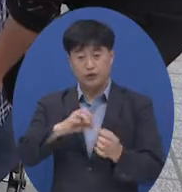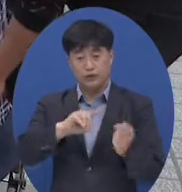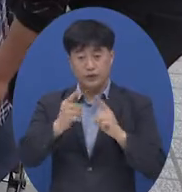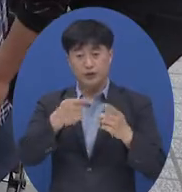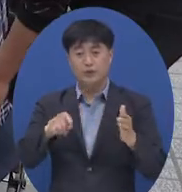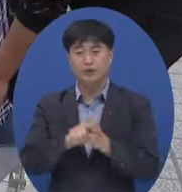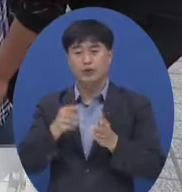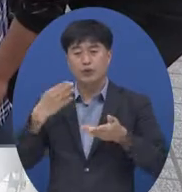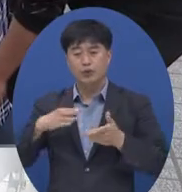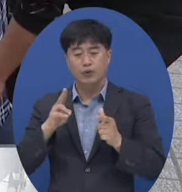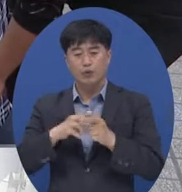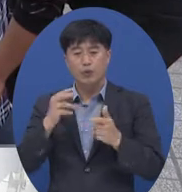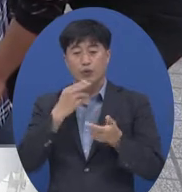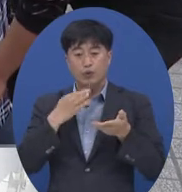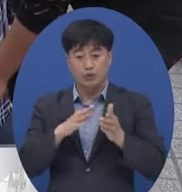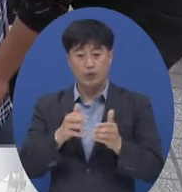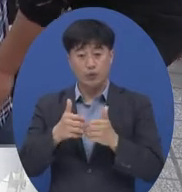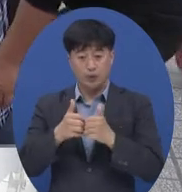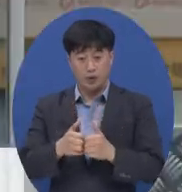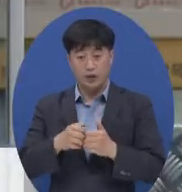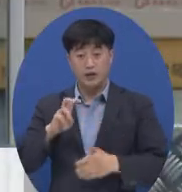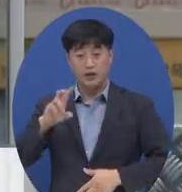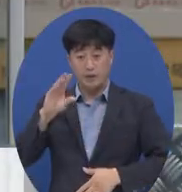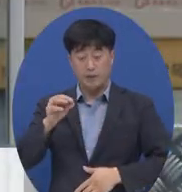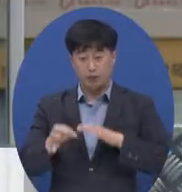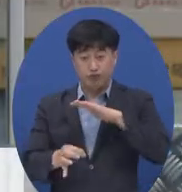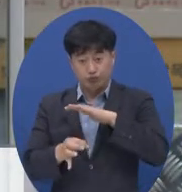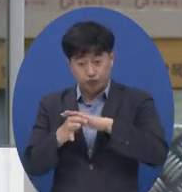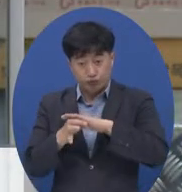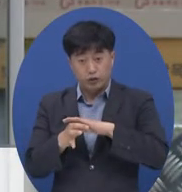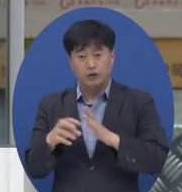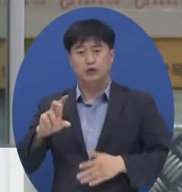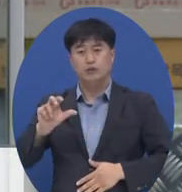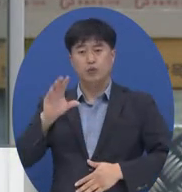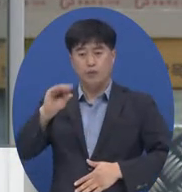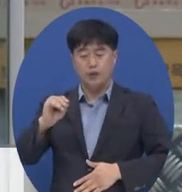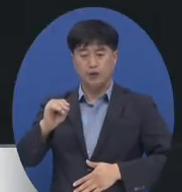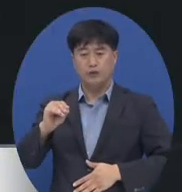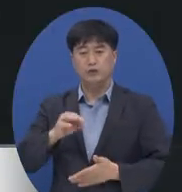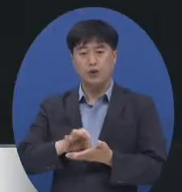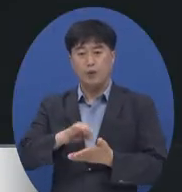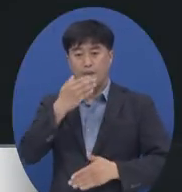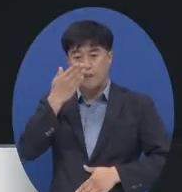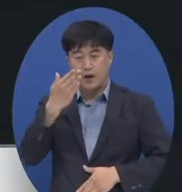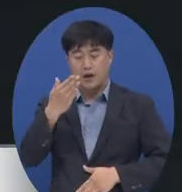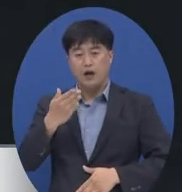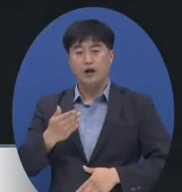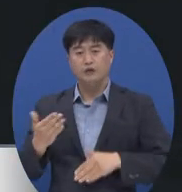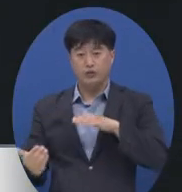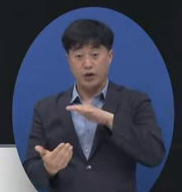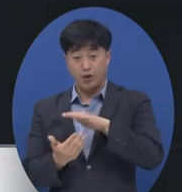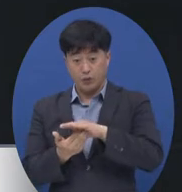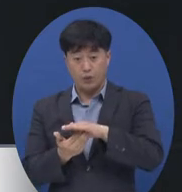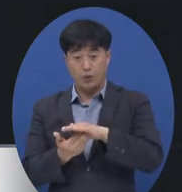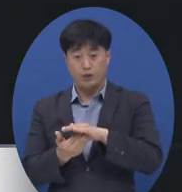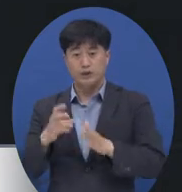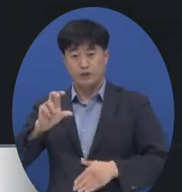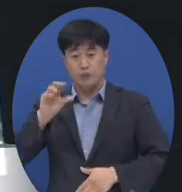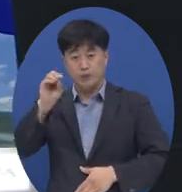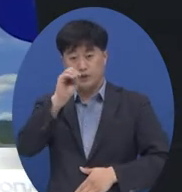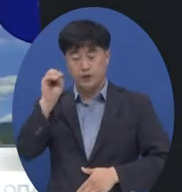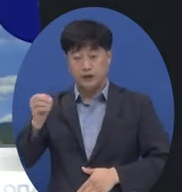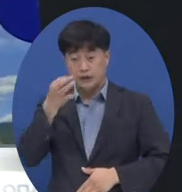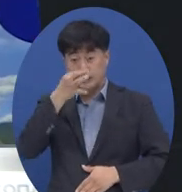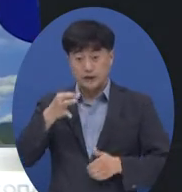살리기 위해 경기도와 경기도의회가 20만 원을 충전하면 25만 원어치를 쓸수 있는 역대 최고